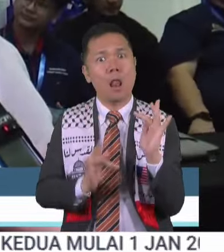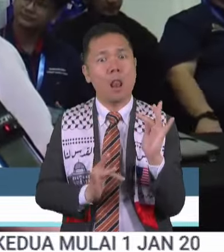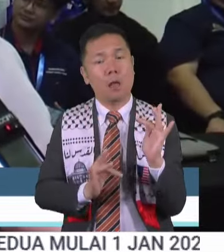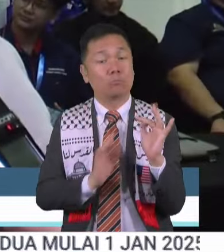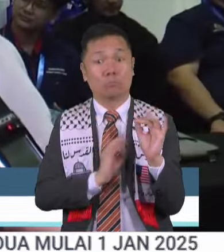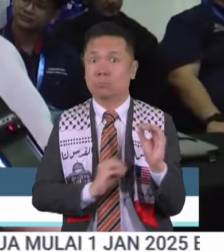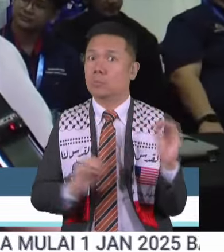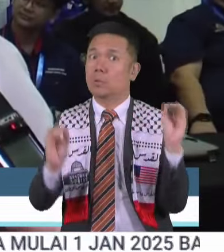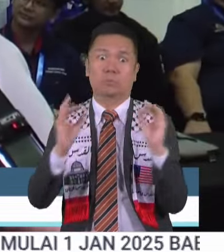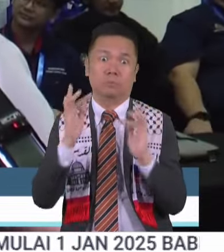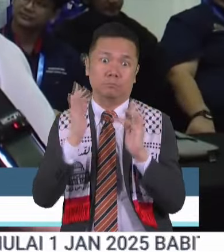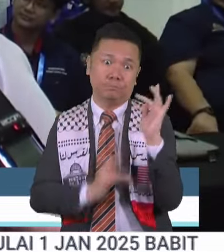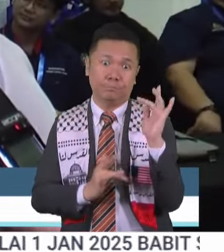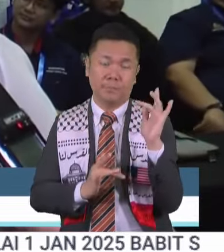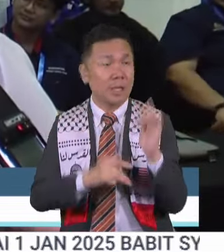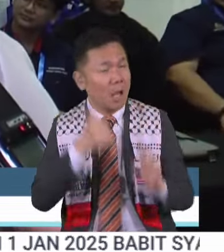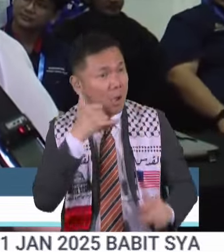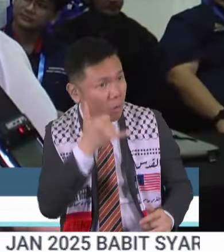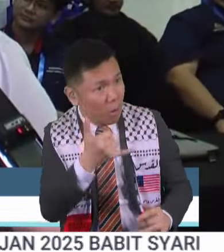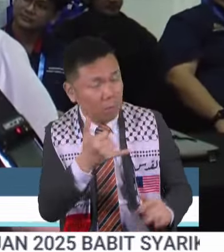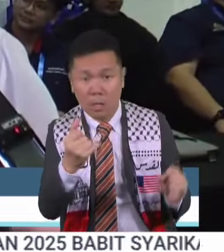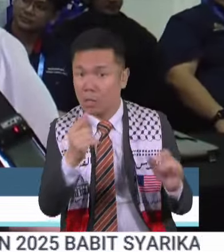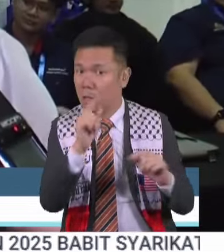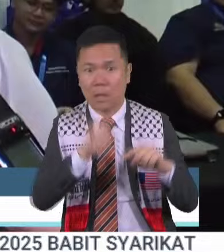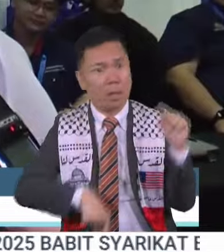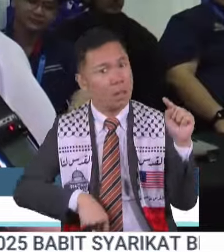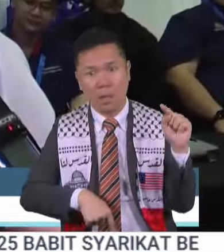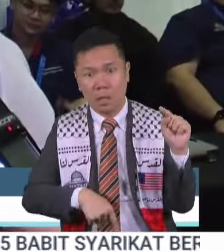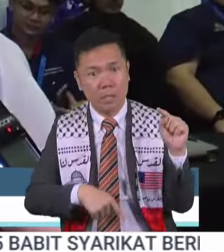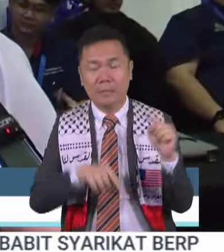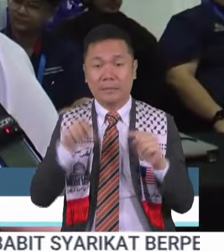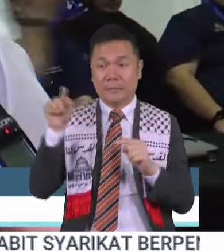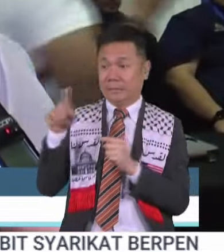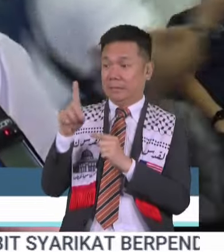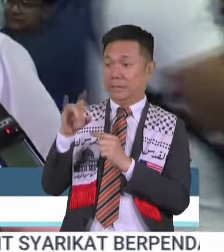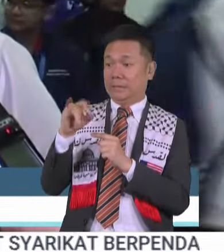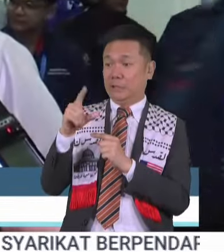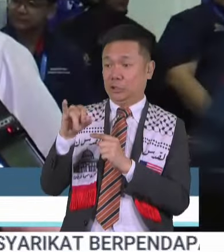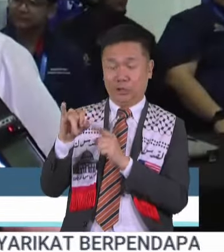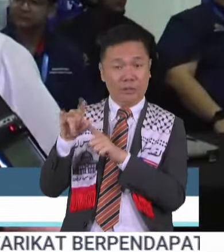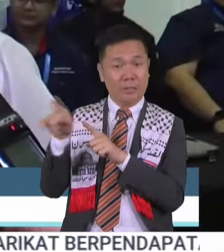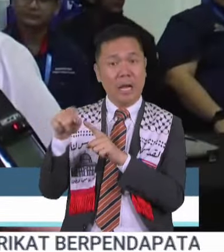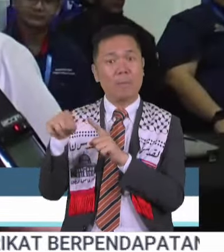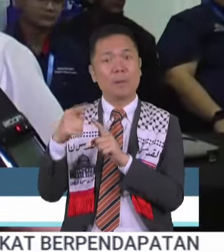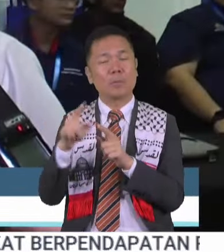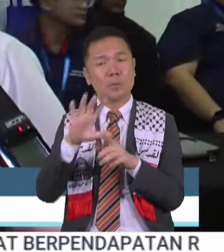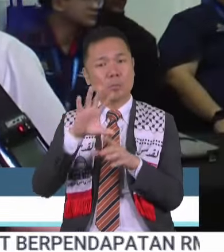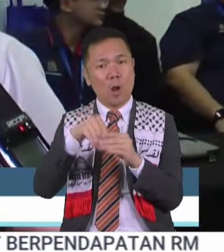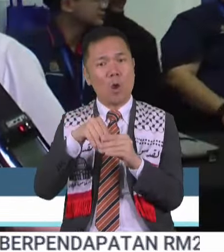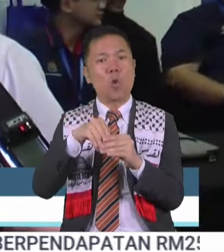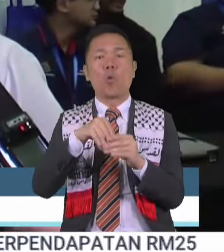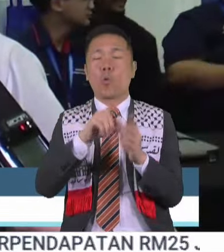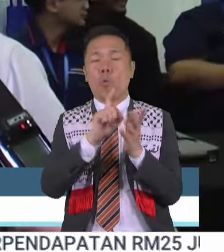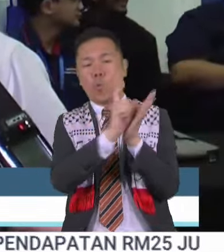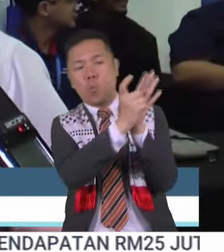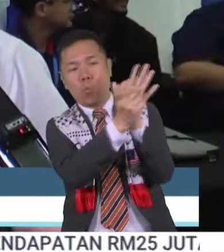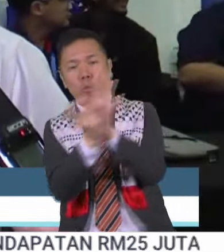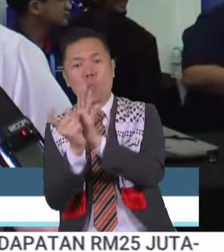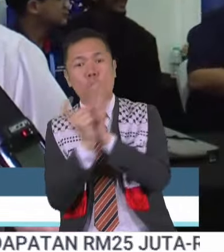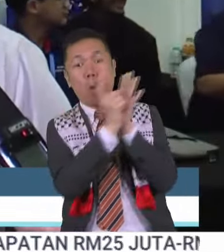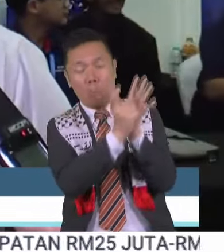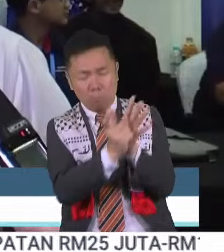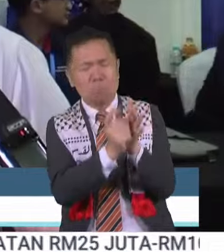ada nak call pun susah, sampailah yang pihak DG buat roaming. So bila DG roaming tu baru kita orang dapat